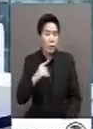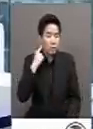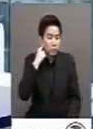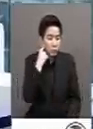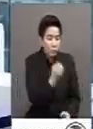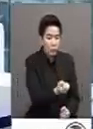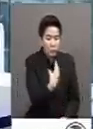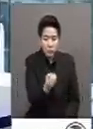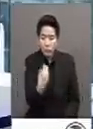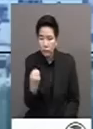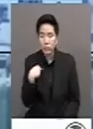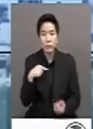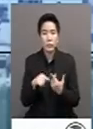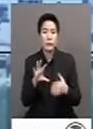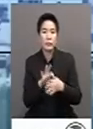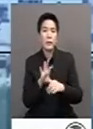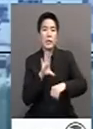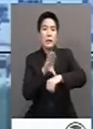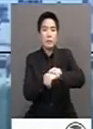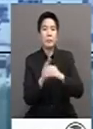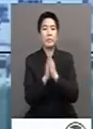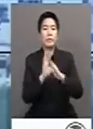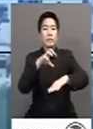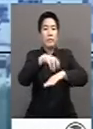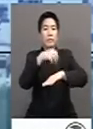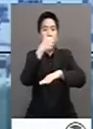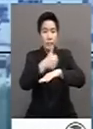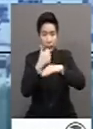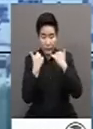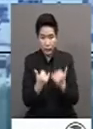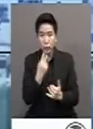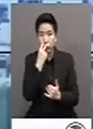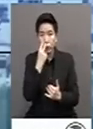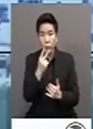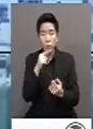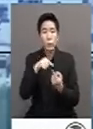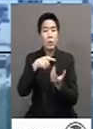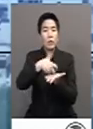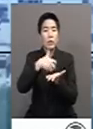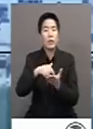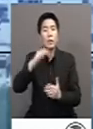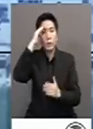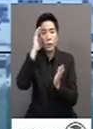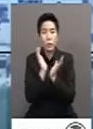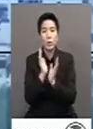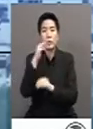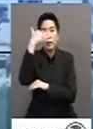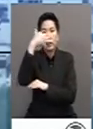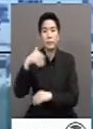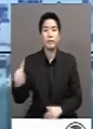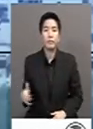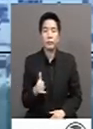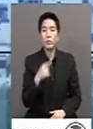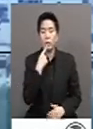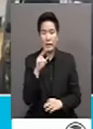องเกี่ยวกับเรื่องของการดำเนินคดีกับพระธรรมชโยนะฮะวันนี้มีความคืบหน้าออกมาจากทางสำนักงานตำรวจแห่งชาตินะครับประมาณ